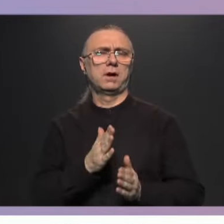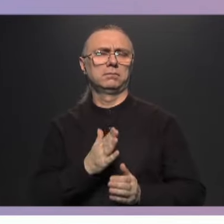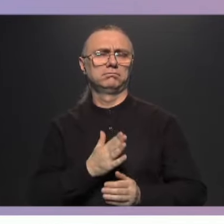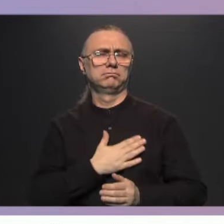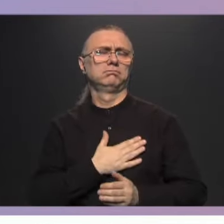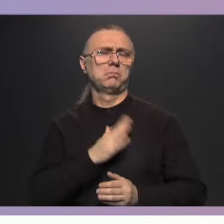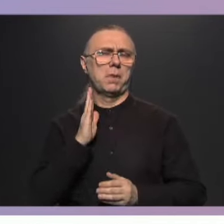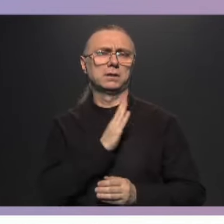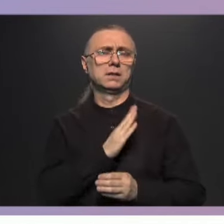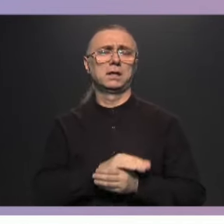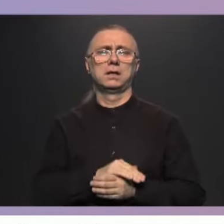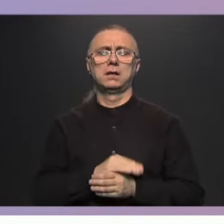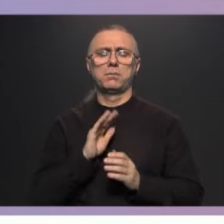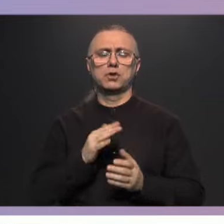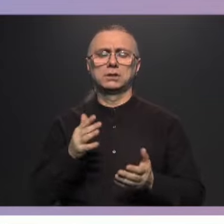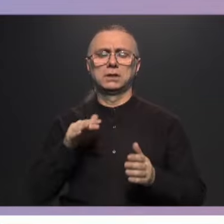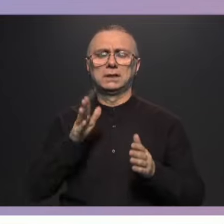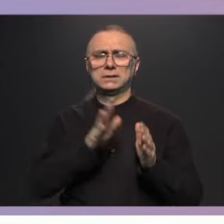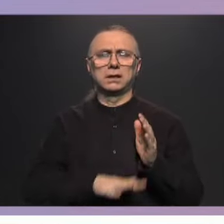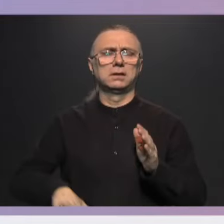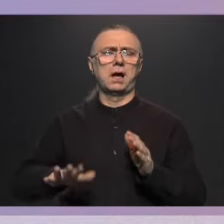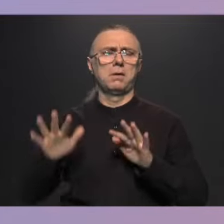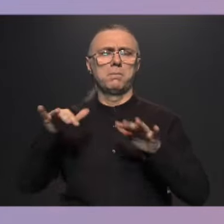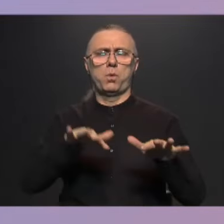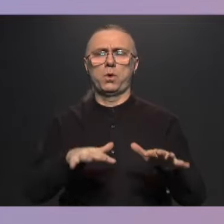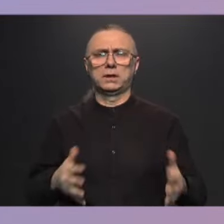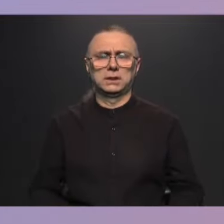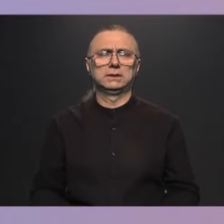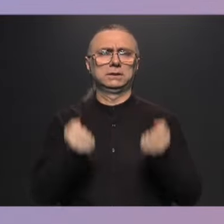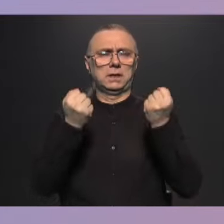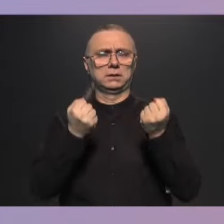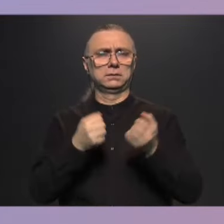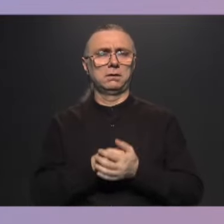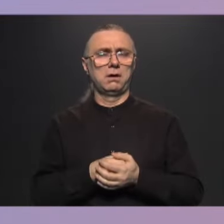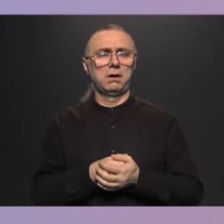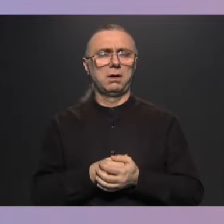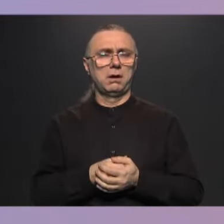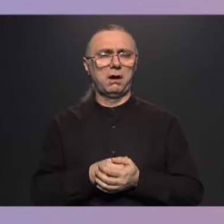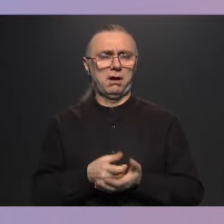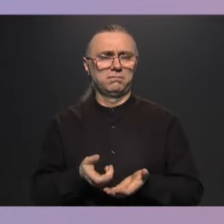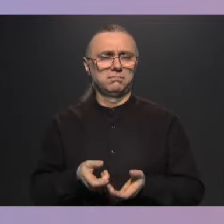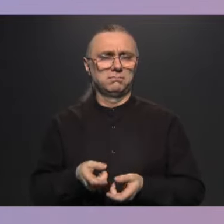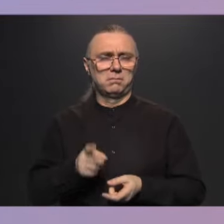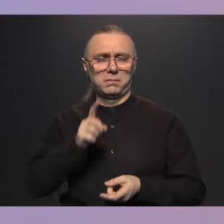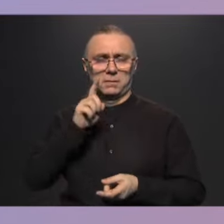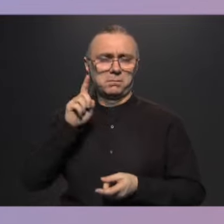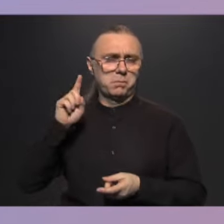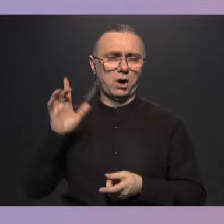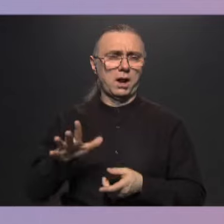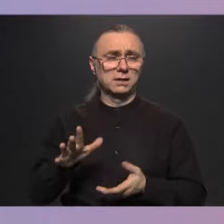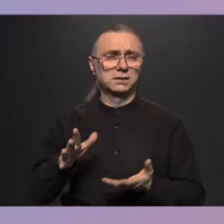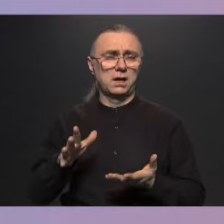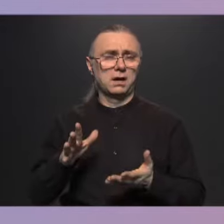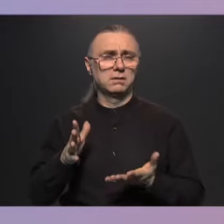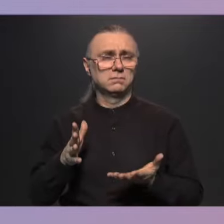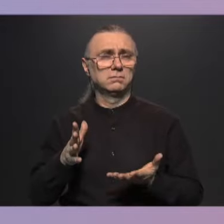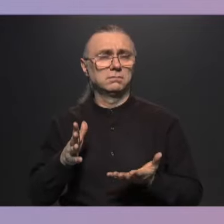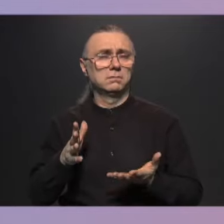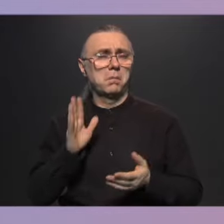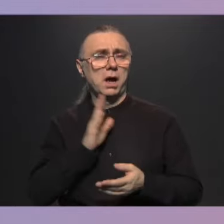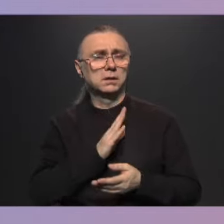называется, а проклятие матери может город разрушить. И все, что... Я вам больше скажу, там интересный момент.